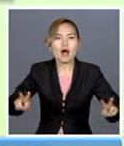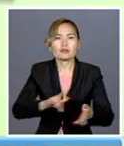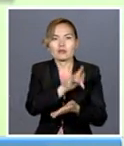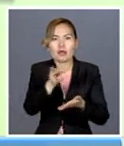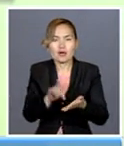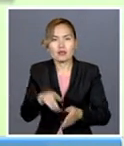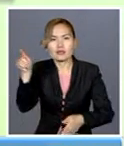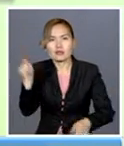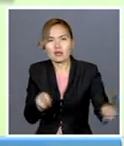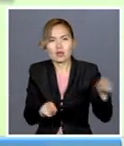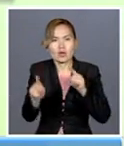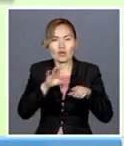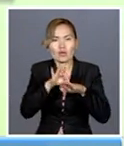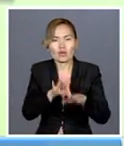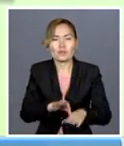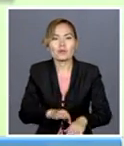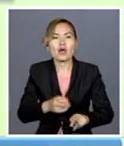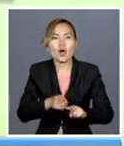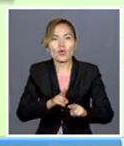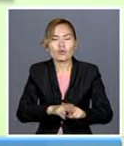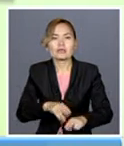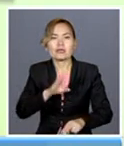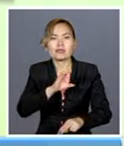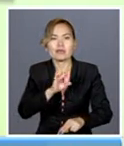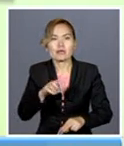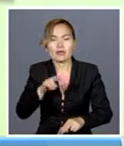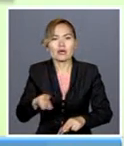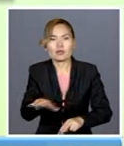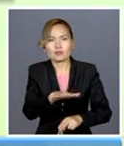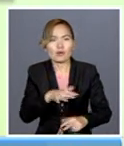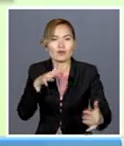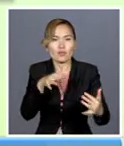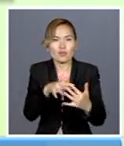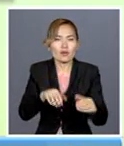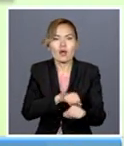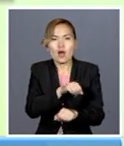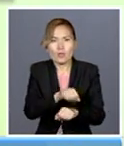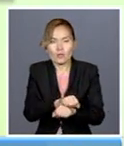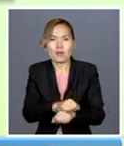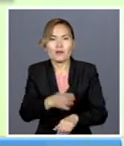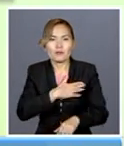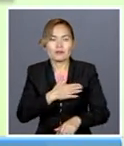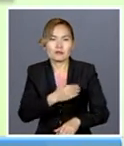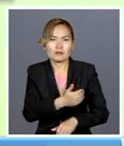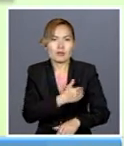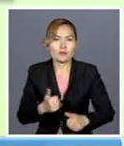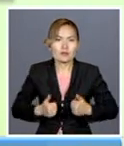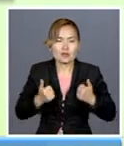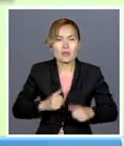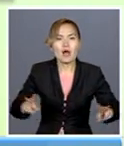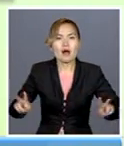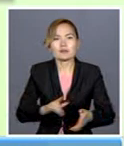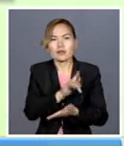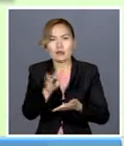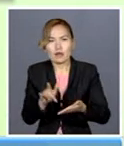артылды. Бірден Сириядағы шиеленісті шешіп береді деп күтілді. Мұндай нәтиже болмаса да бір қуантатыны, Астана процесінің ауқымдылығы мен